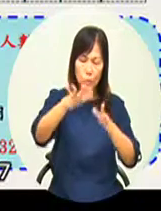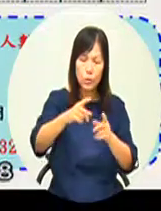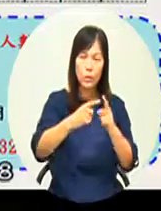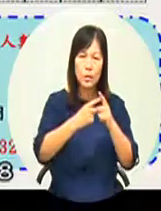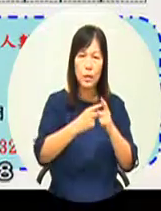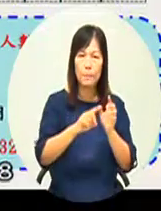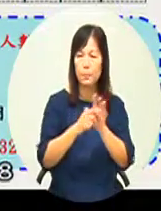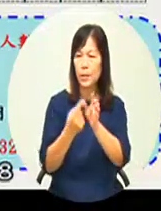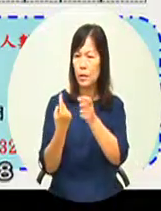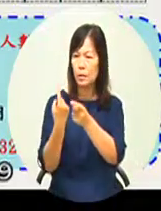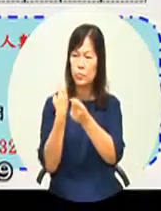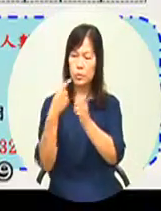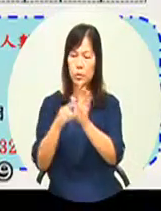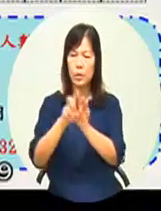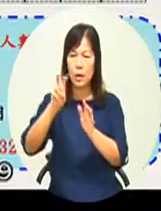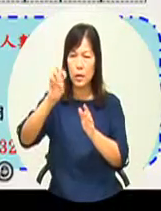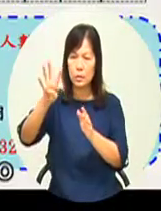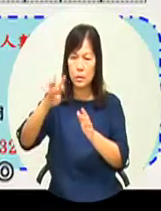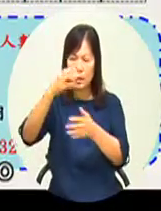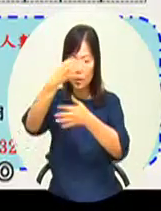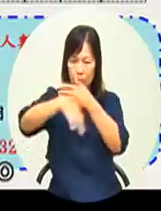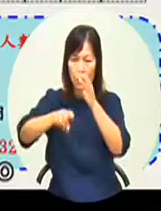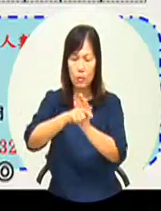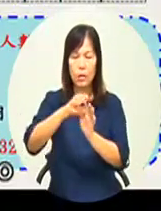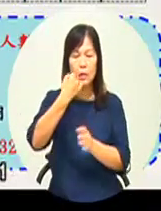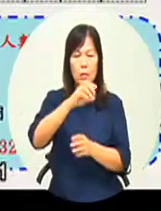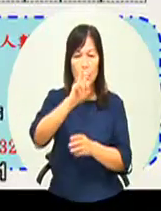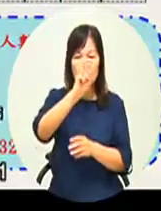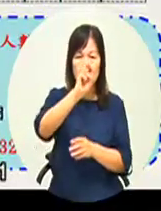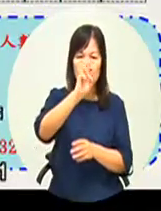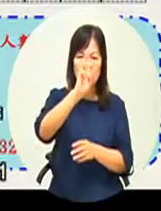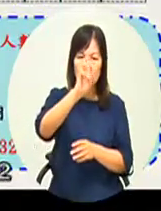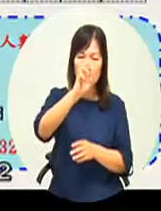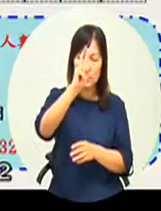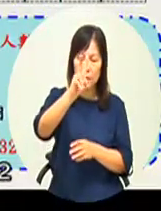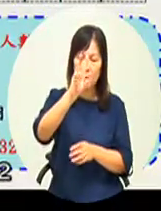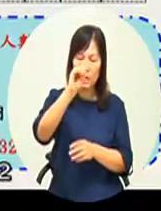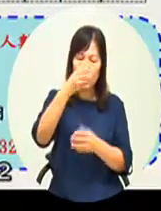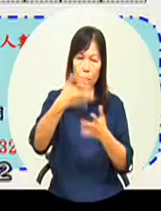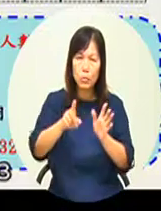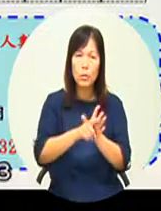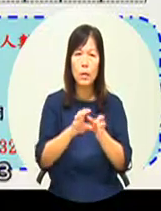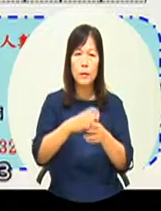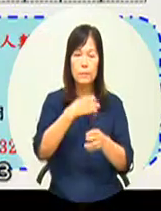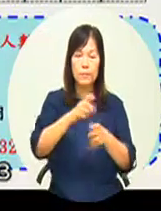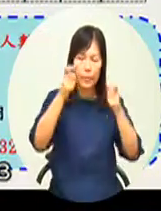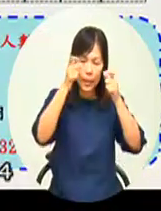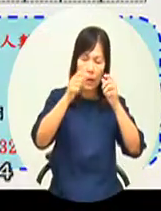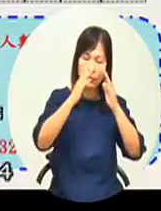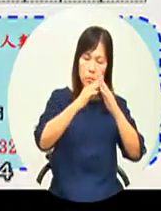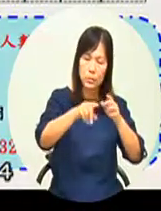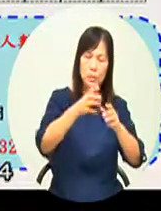367736人，比去年240,000少了32.41%。那今年高雄市的